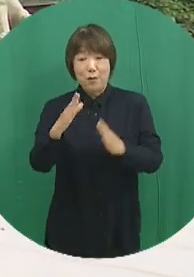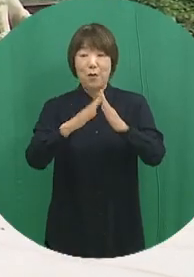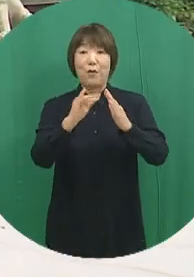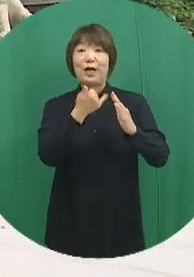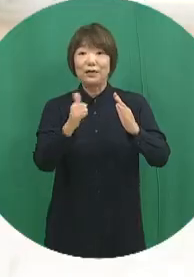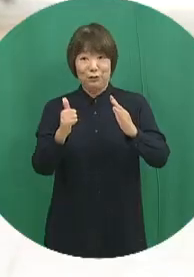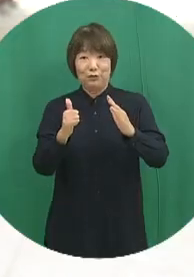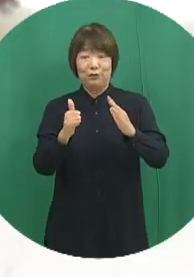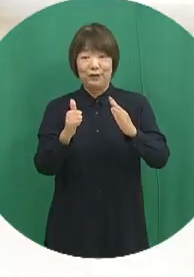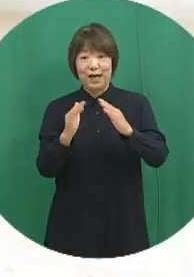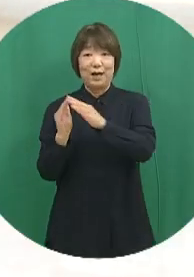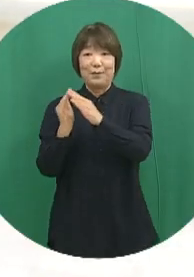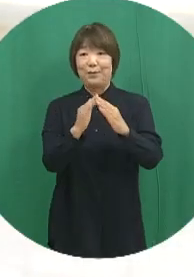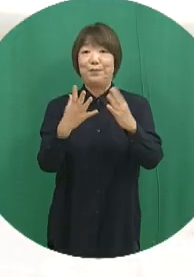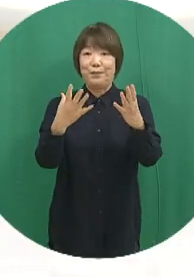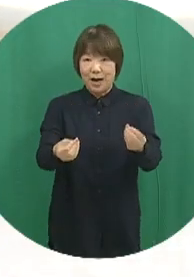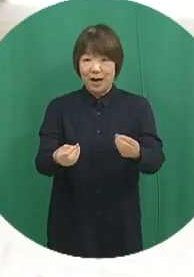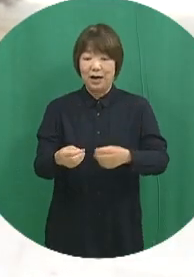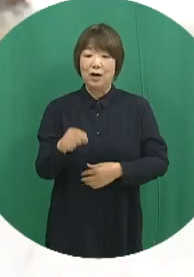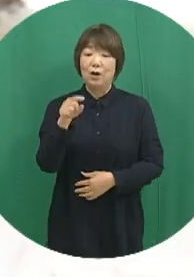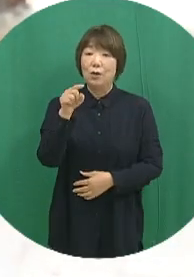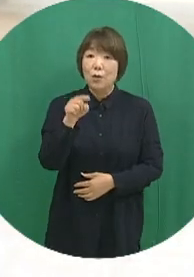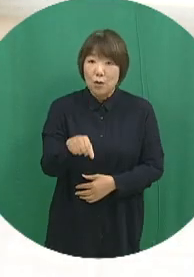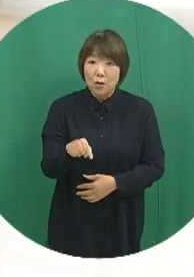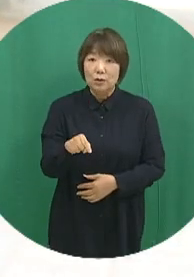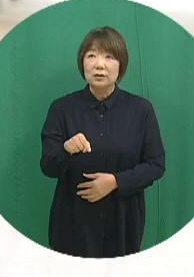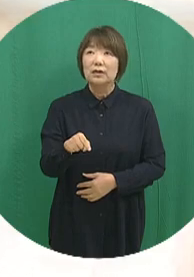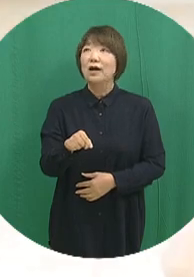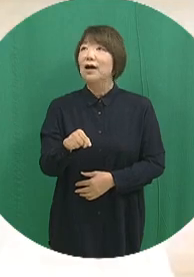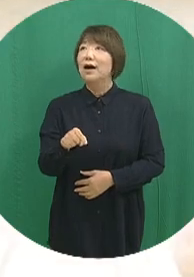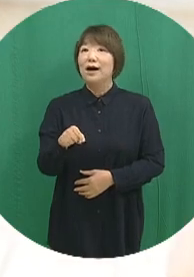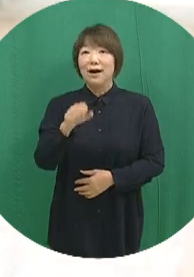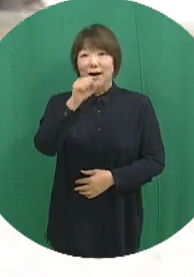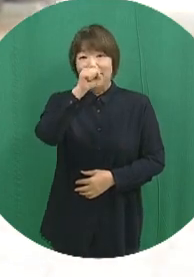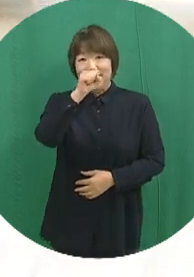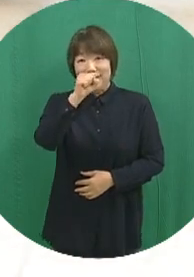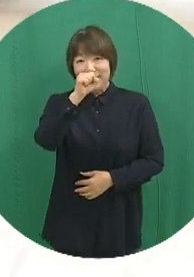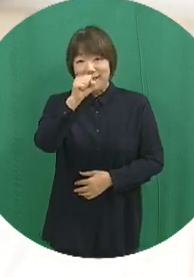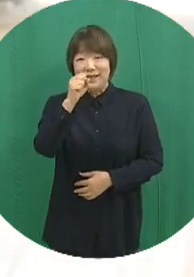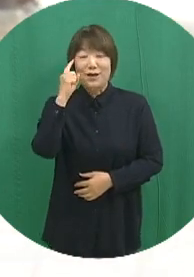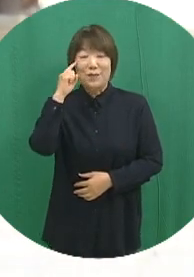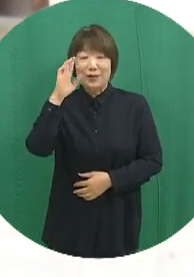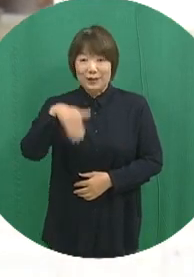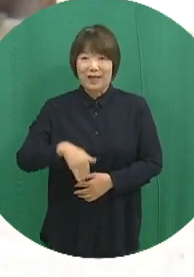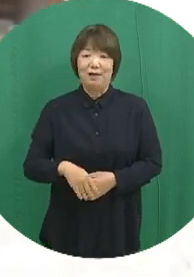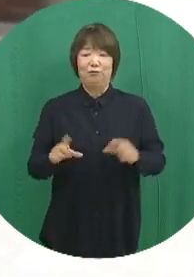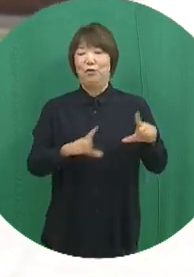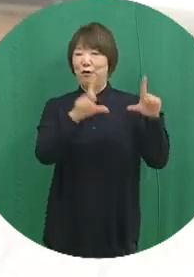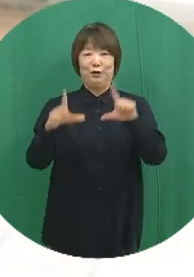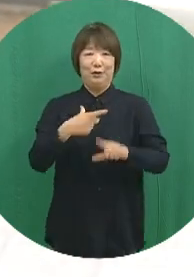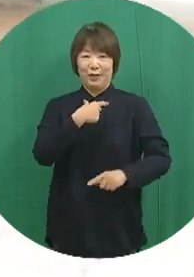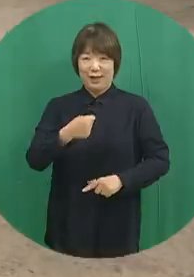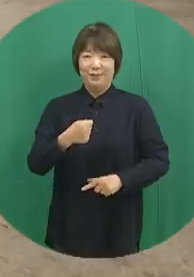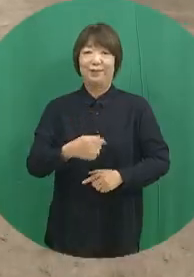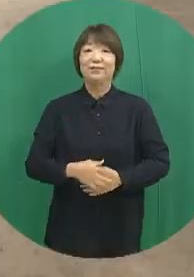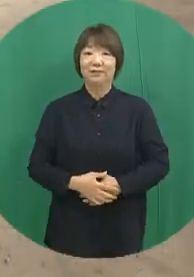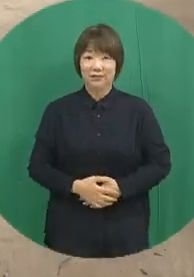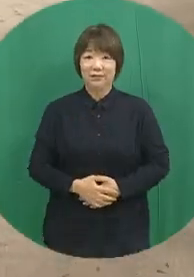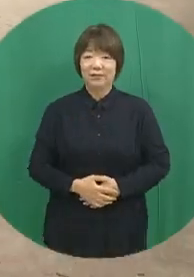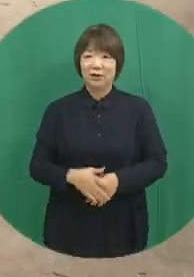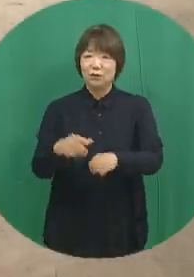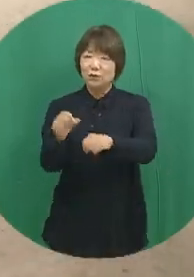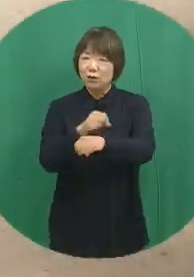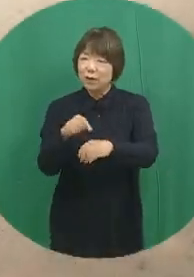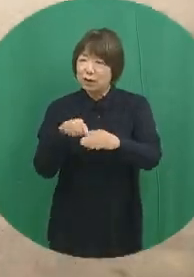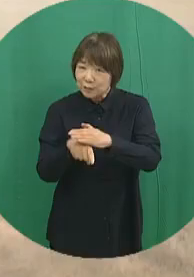ました。 ここに来た瞬間にうわすごくいいなって思う、本住みたいなって。 この大三島